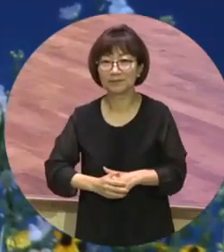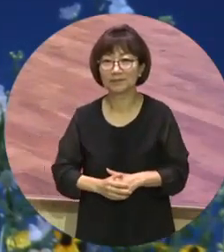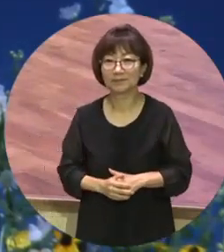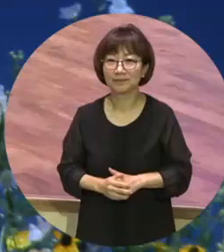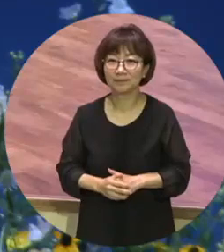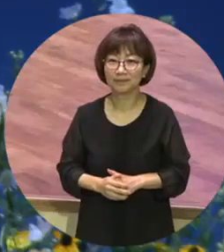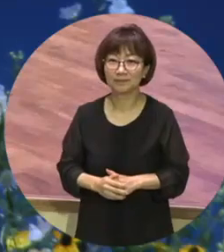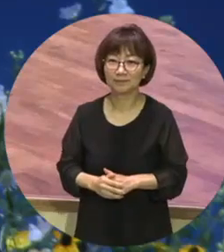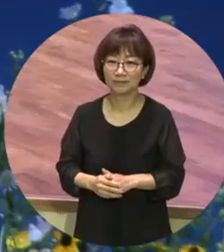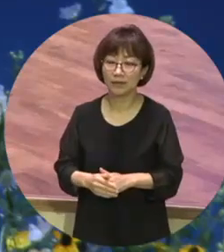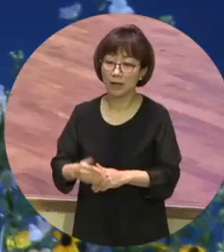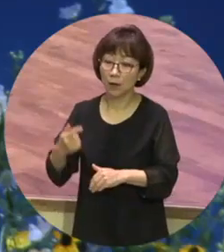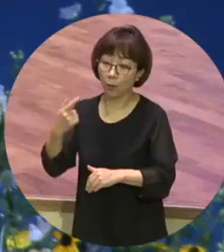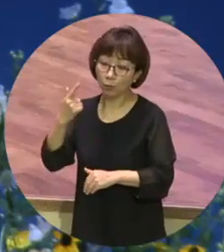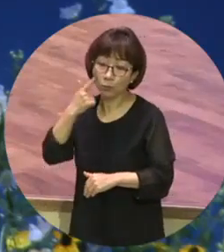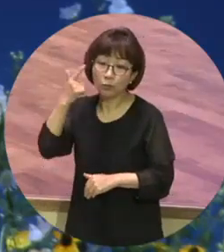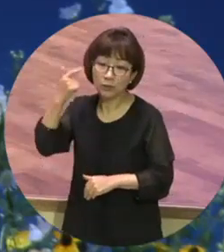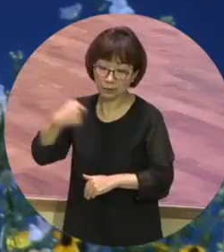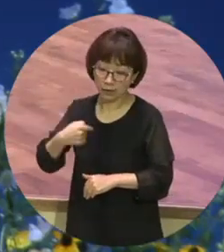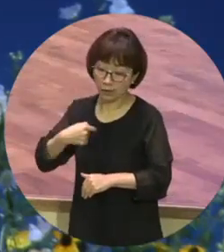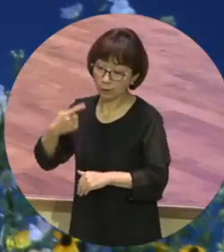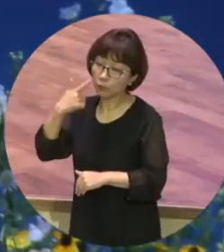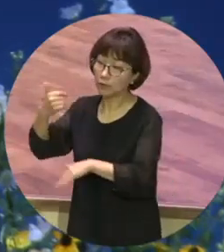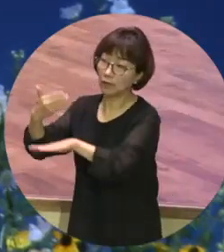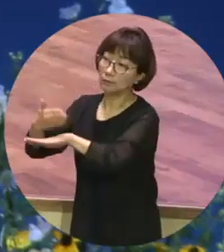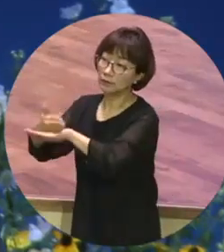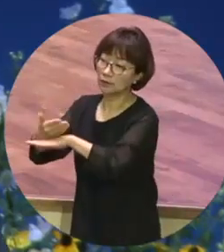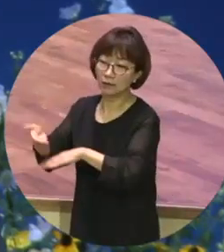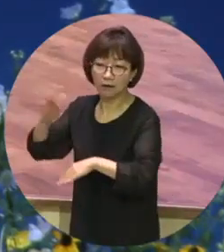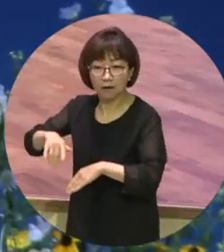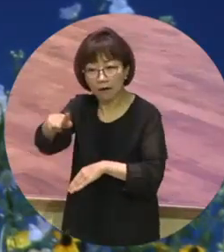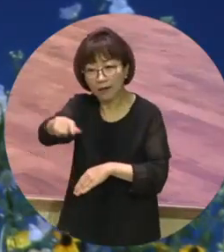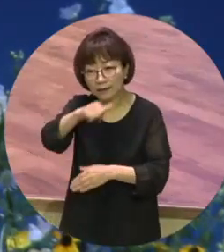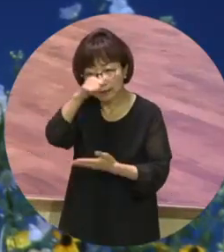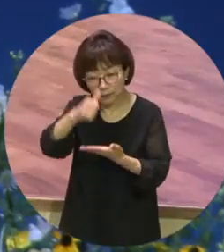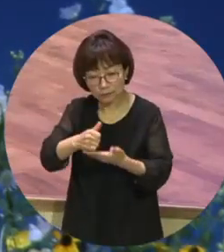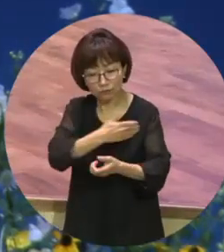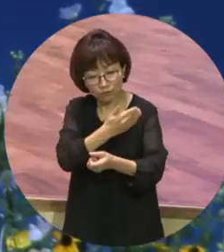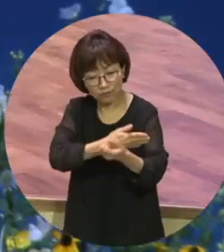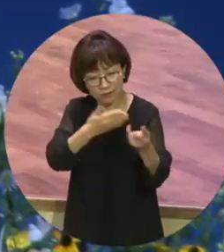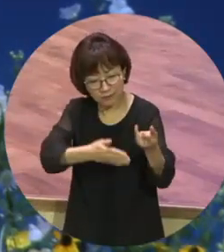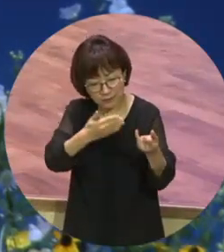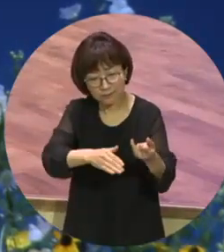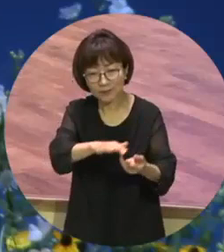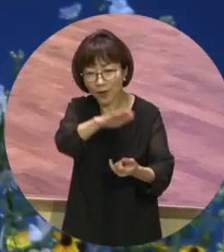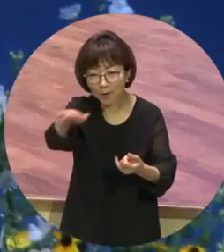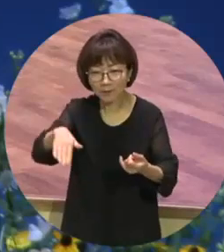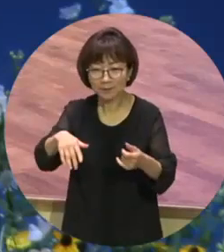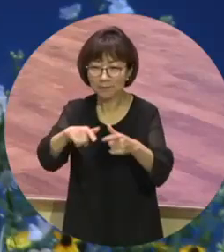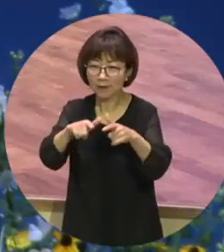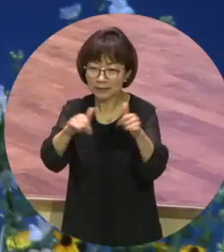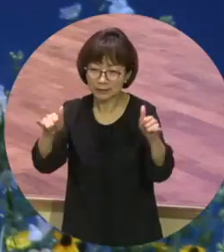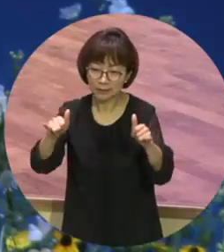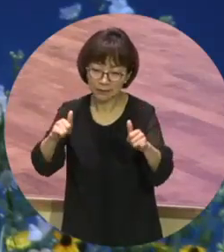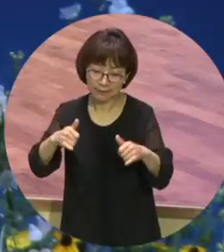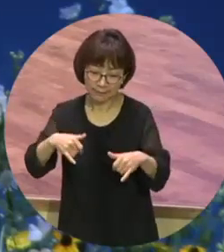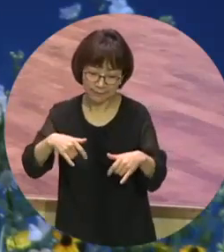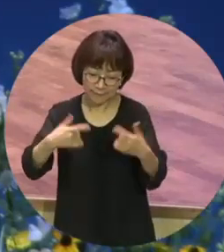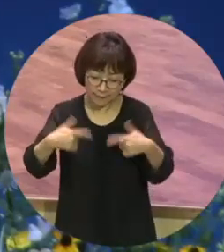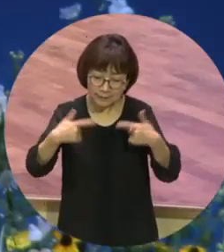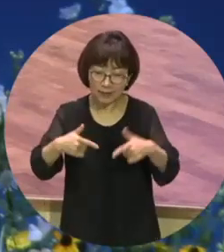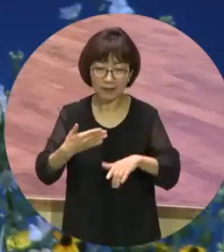성도가, 하나님 여러분 어려운 일을 하시면서, 그 힘든 일을 하면서, 어떻게 한 주간 무사히 지난 거 감사할 줄 몰라요.